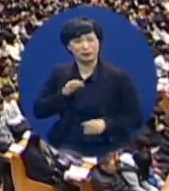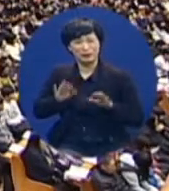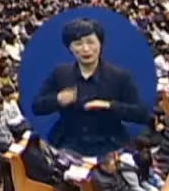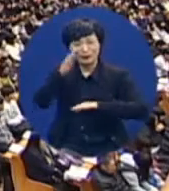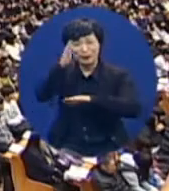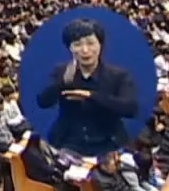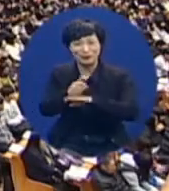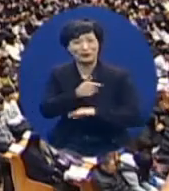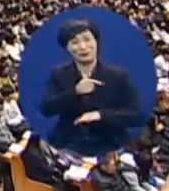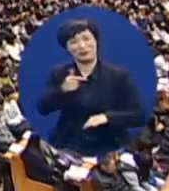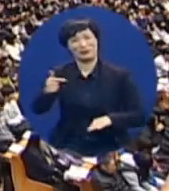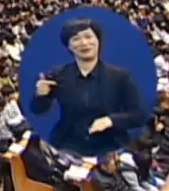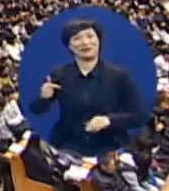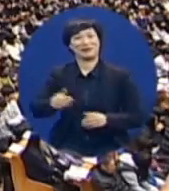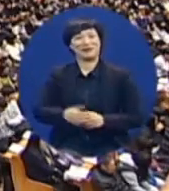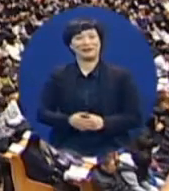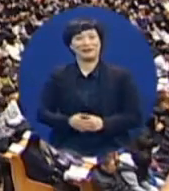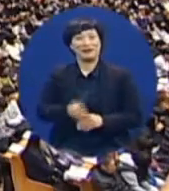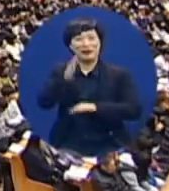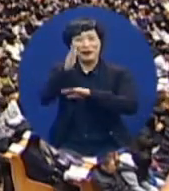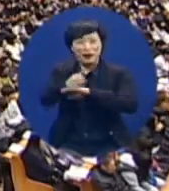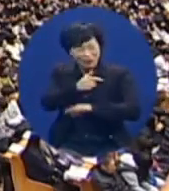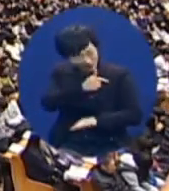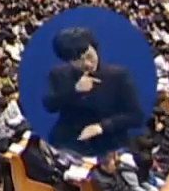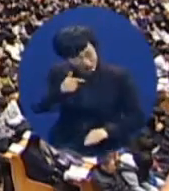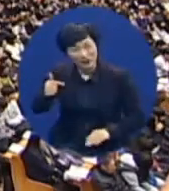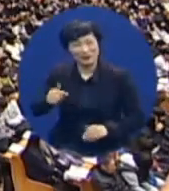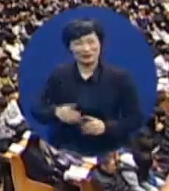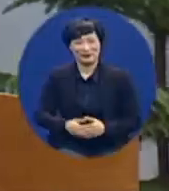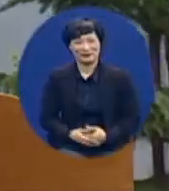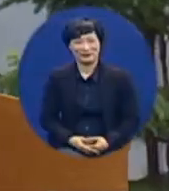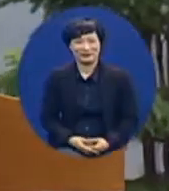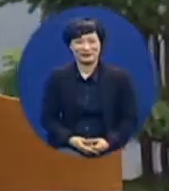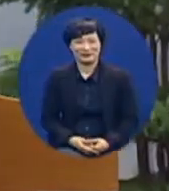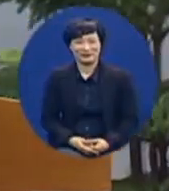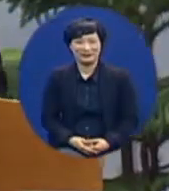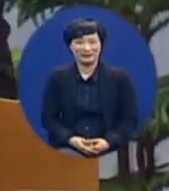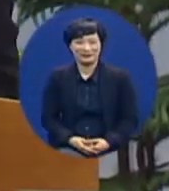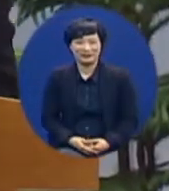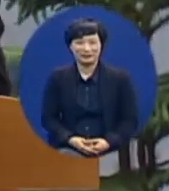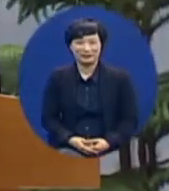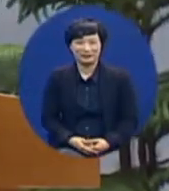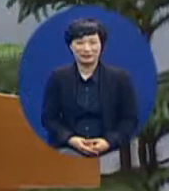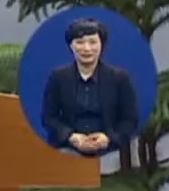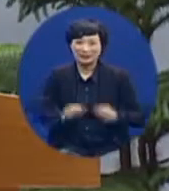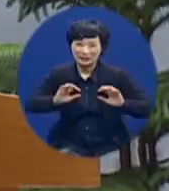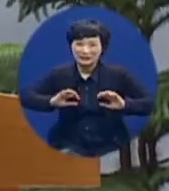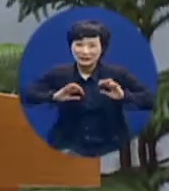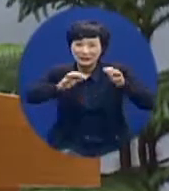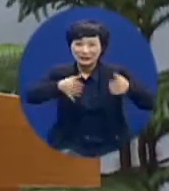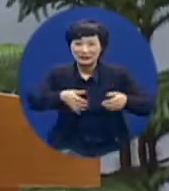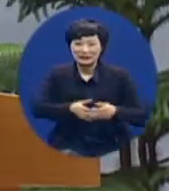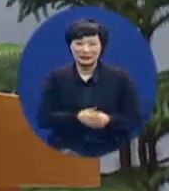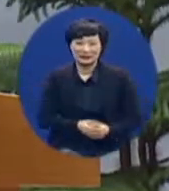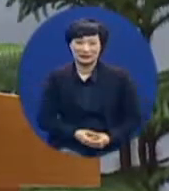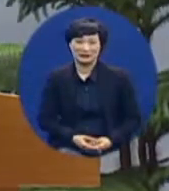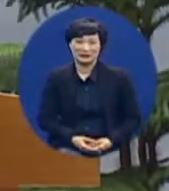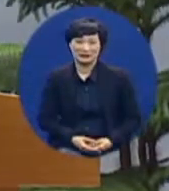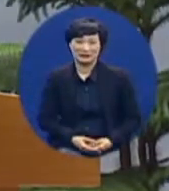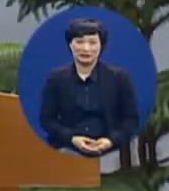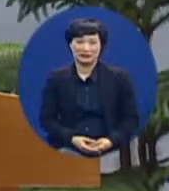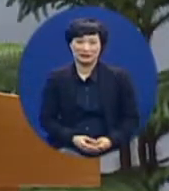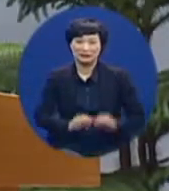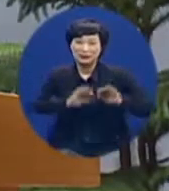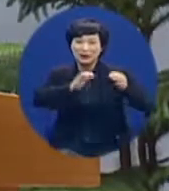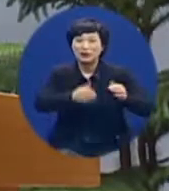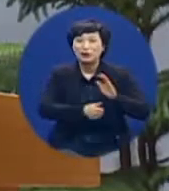너무 감사하죠. 얼마나 감사합니까? 이 세상에는 Is there any hope in the world?